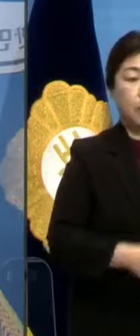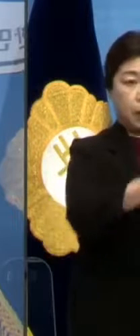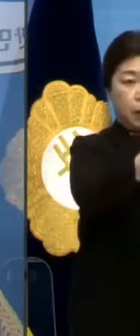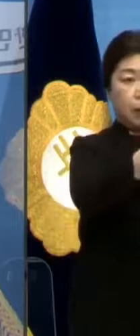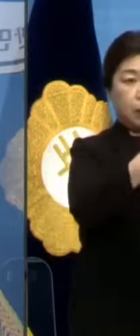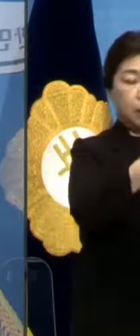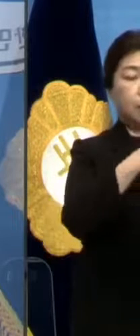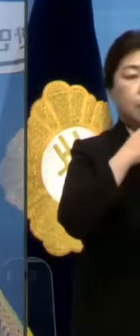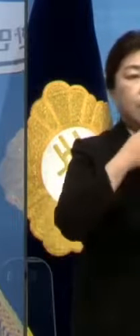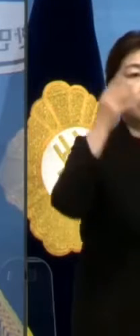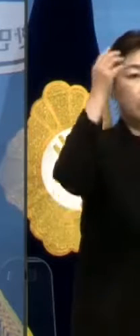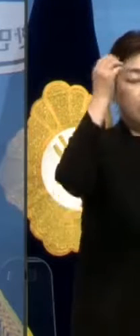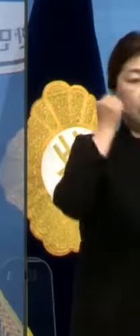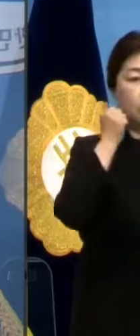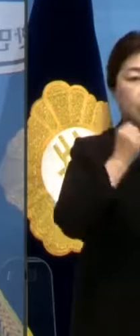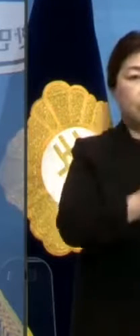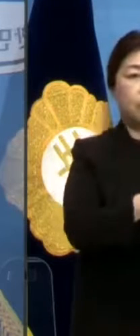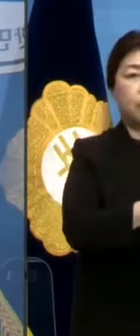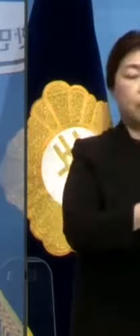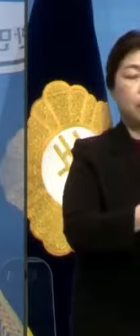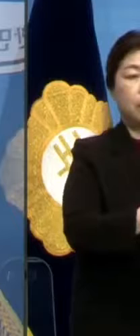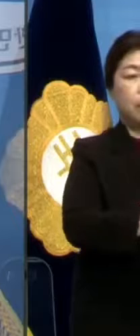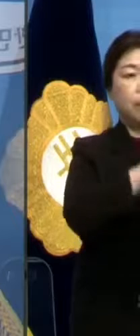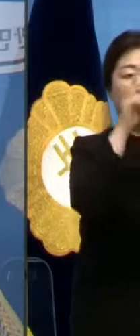1등만 기억하는 더러운